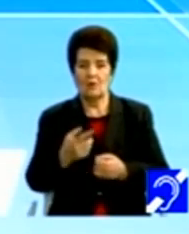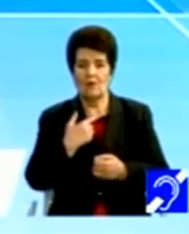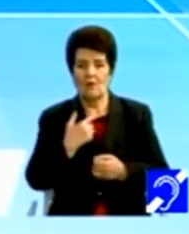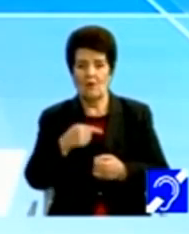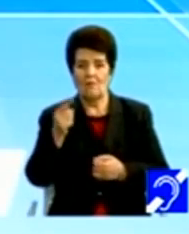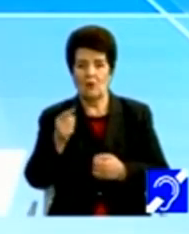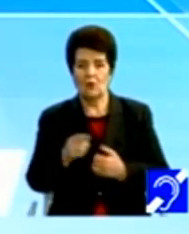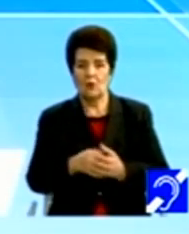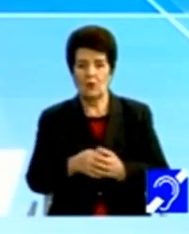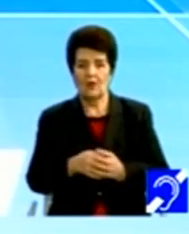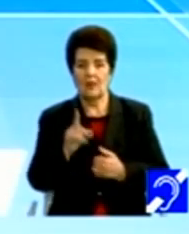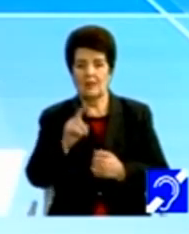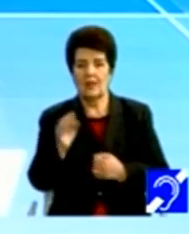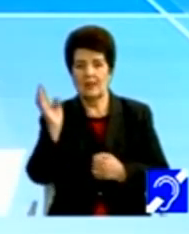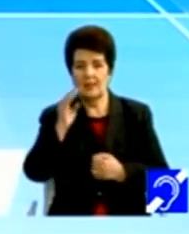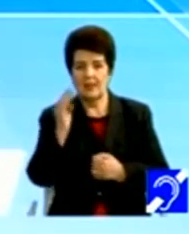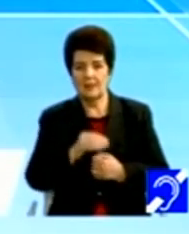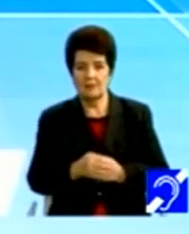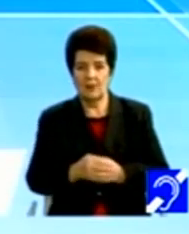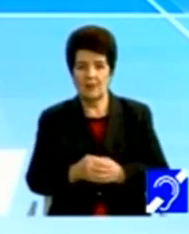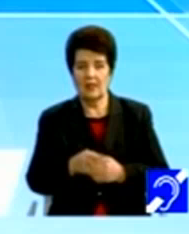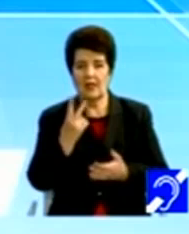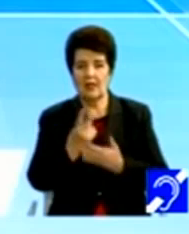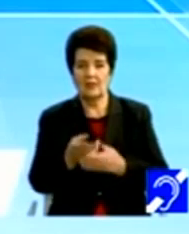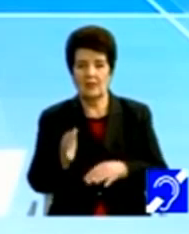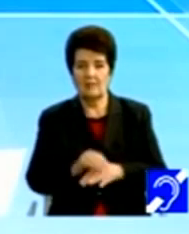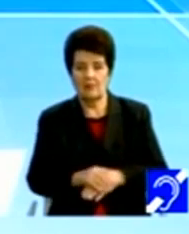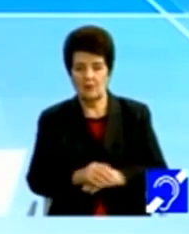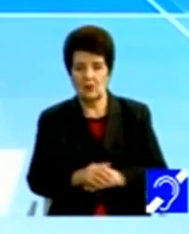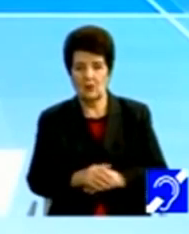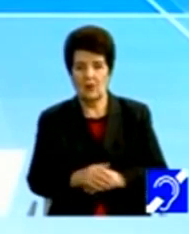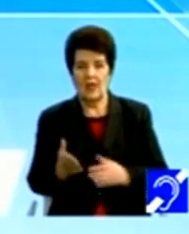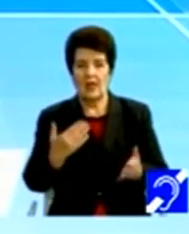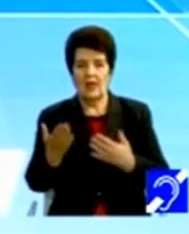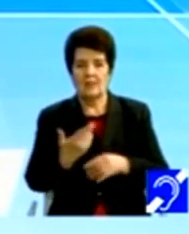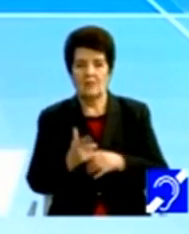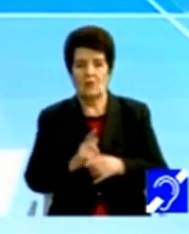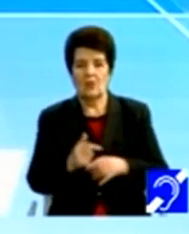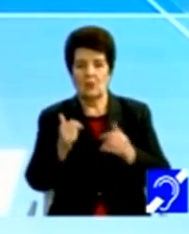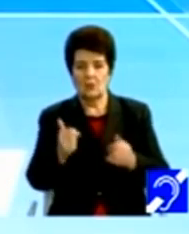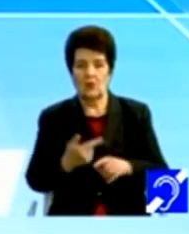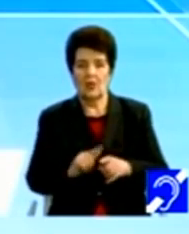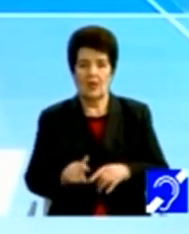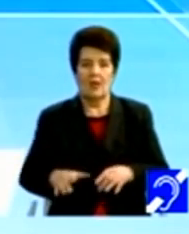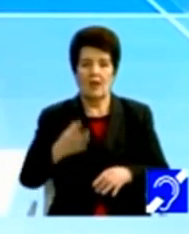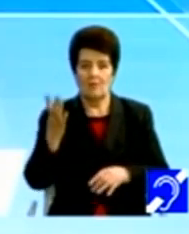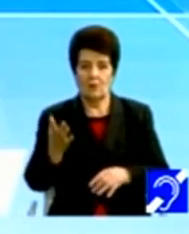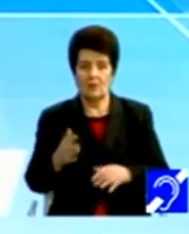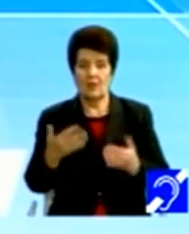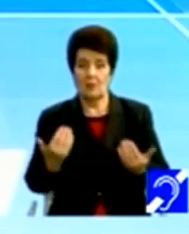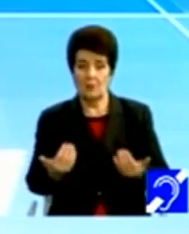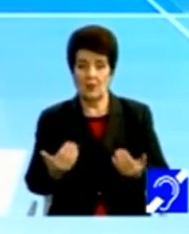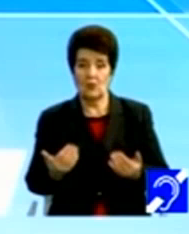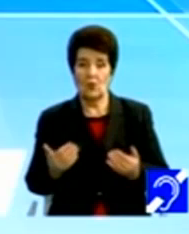voturile de la transnistreni în cele de urmă, arată de fapt o relație foarte bună pe care au avut. Deci la momentul